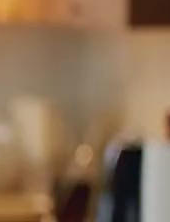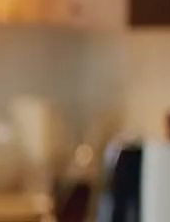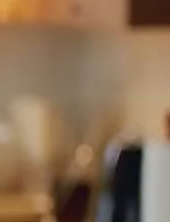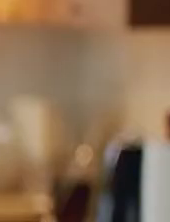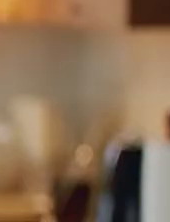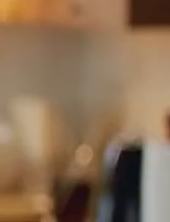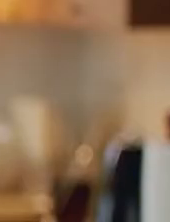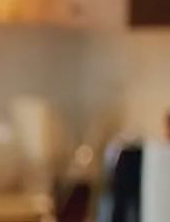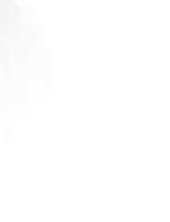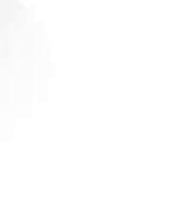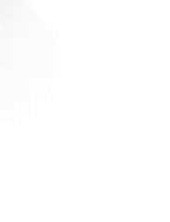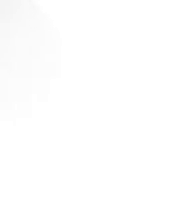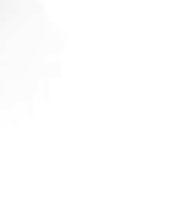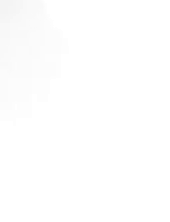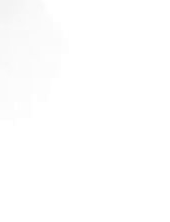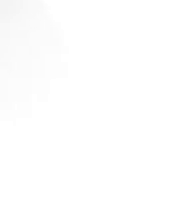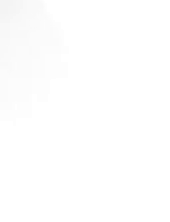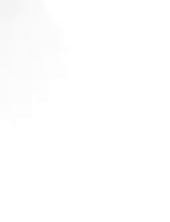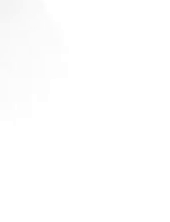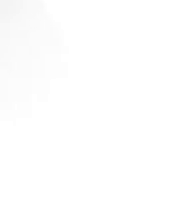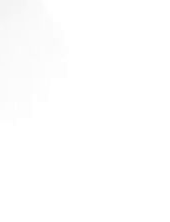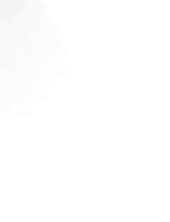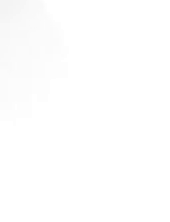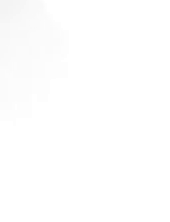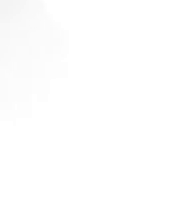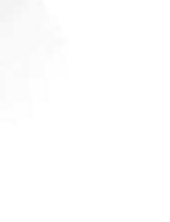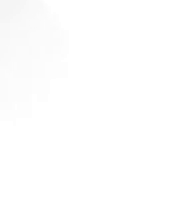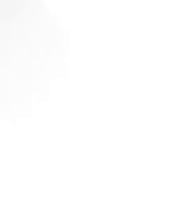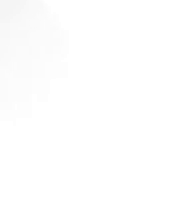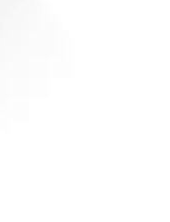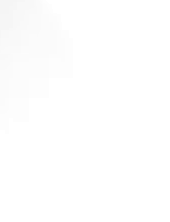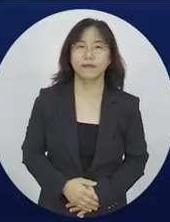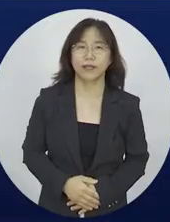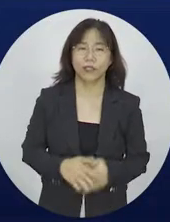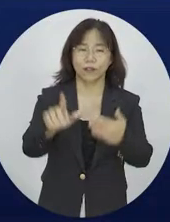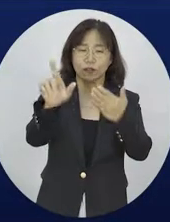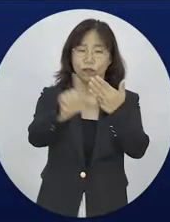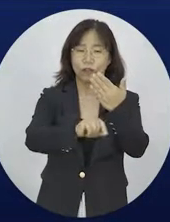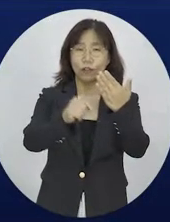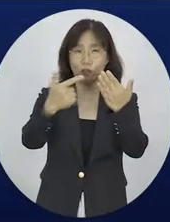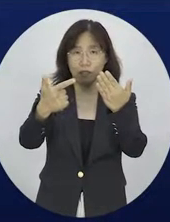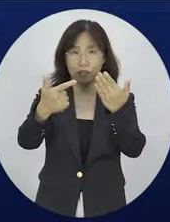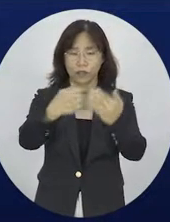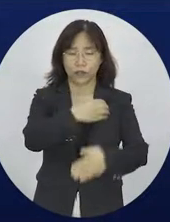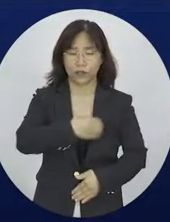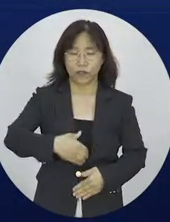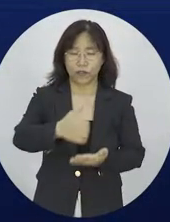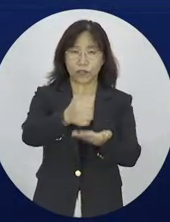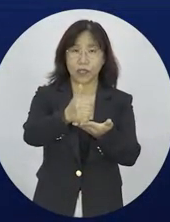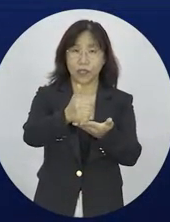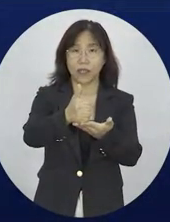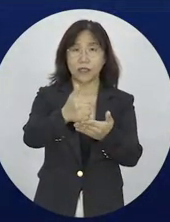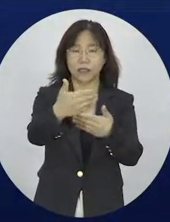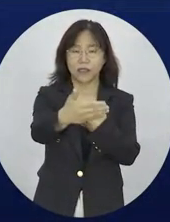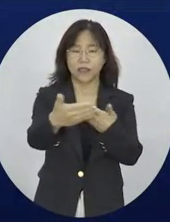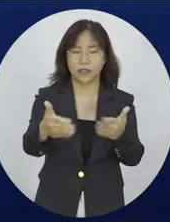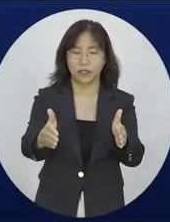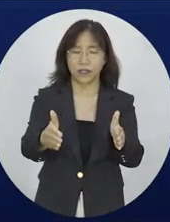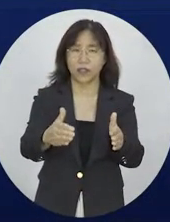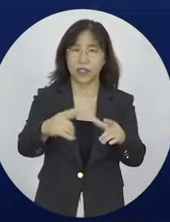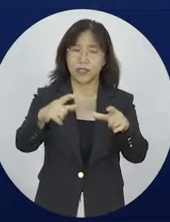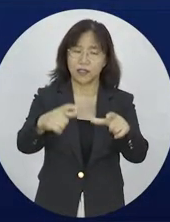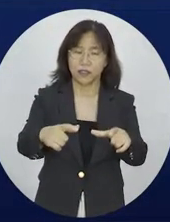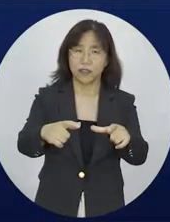안심하고 드세요. 아는 만큼 안심이 보여요. 지난 6일 구청장실에서 지역 내